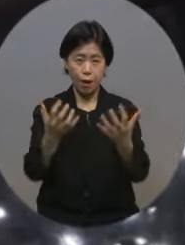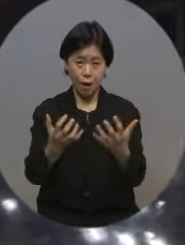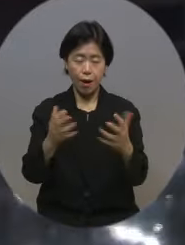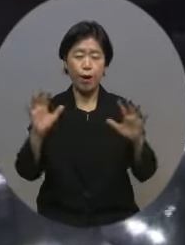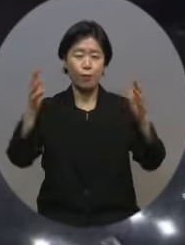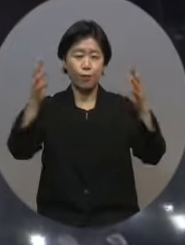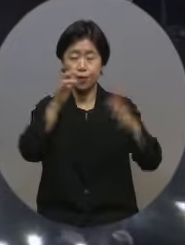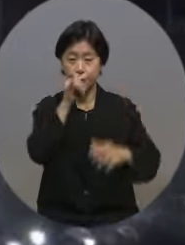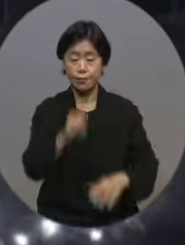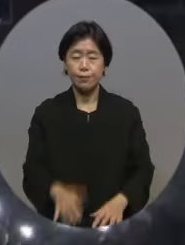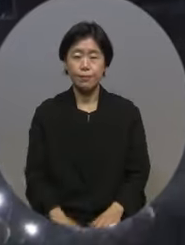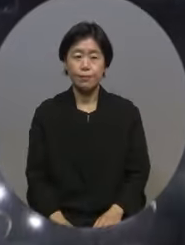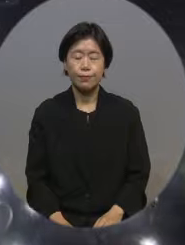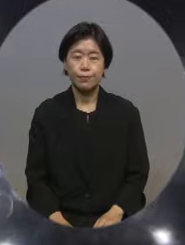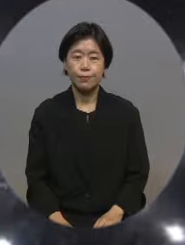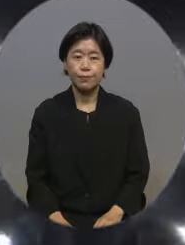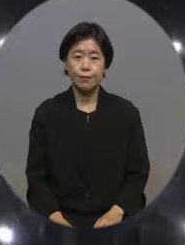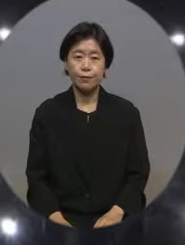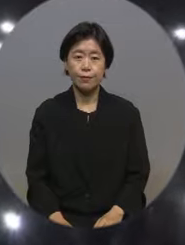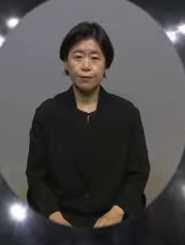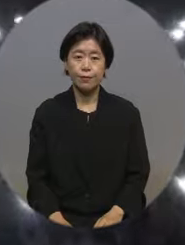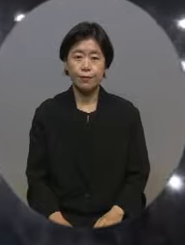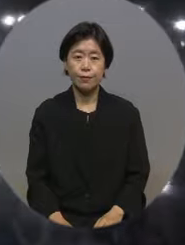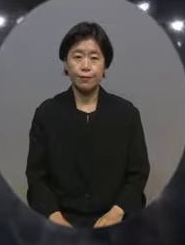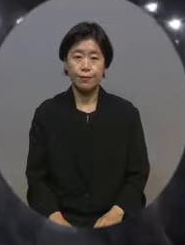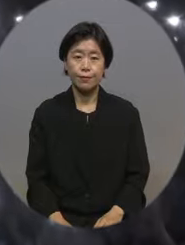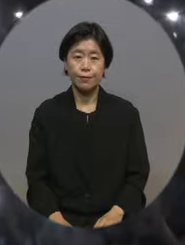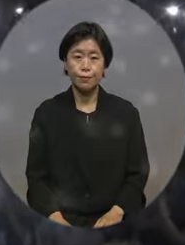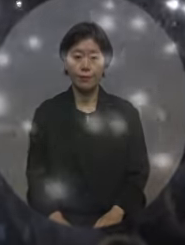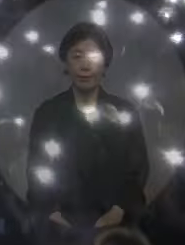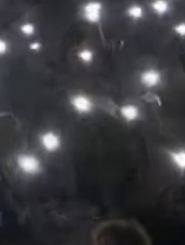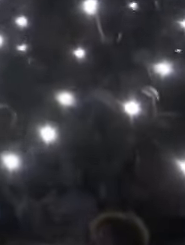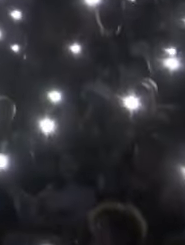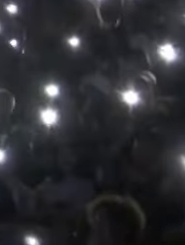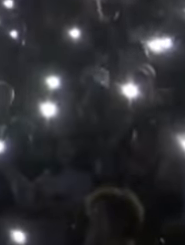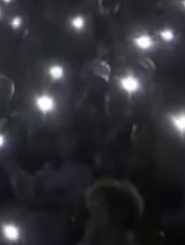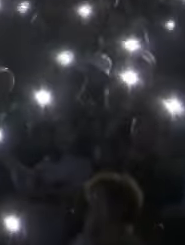다른 50년을 약속하는 시간이었습니다. 국제TV 경기방송 정선입니다.